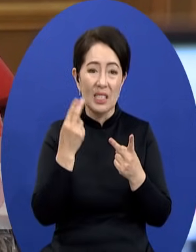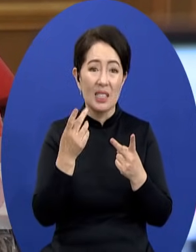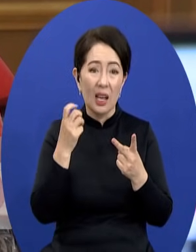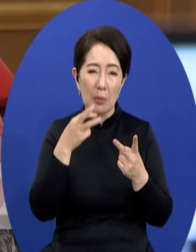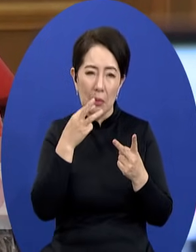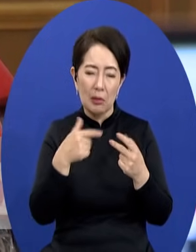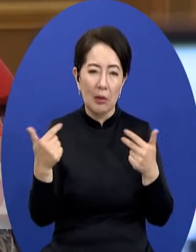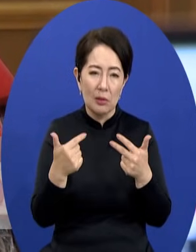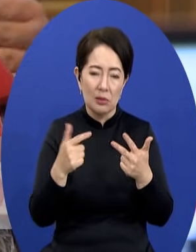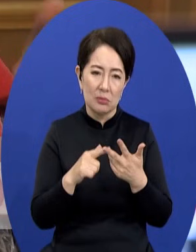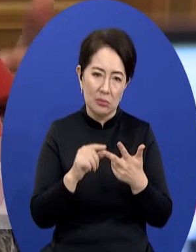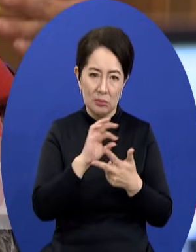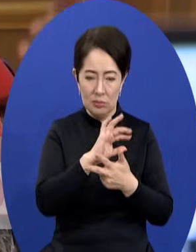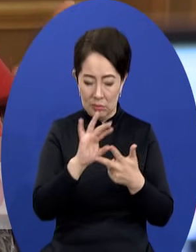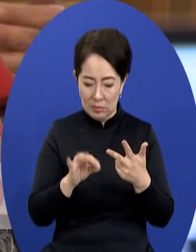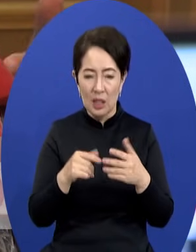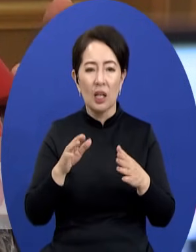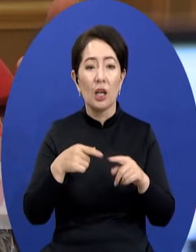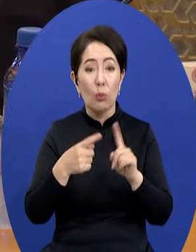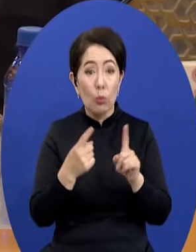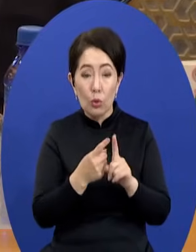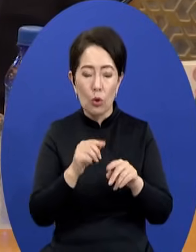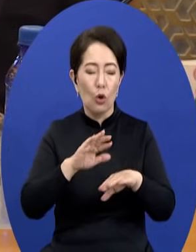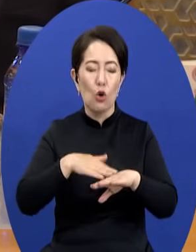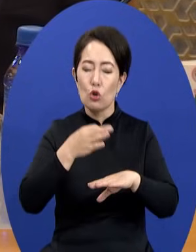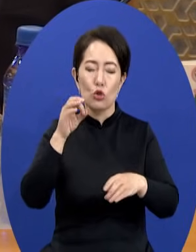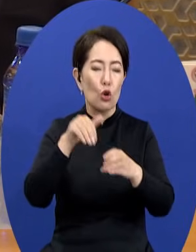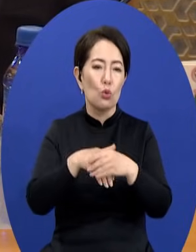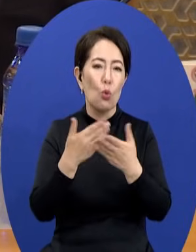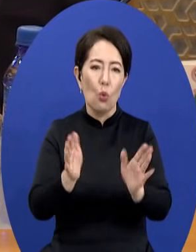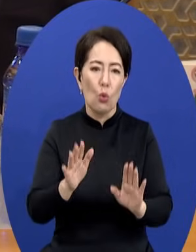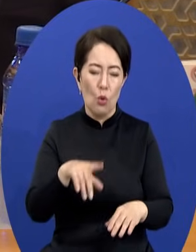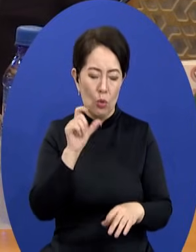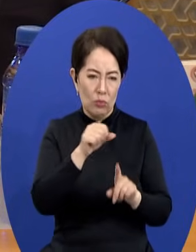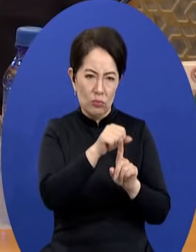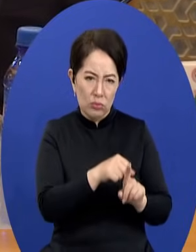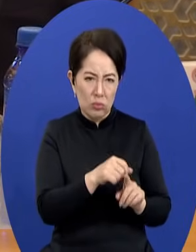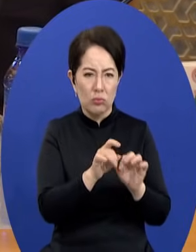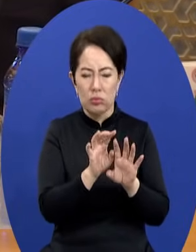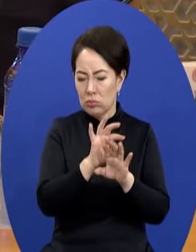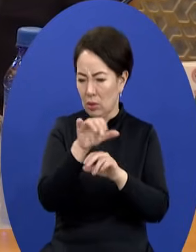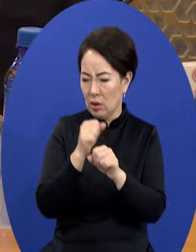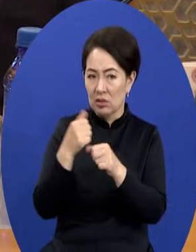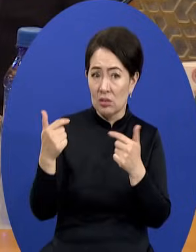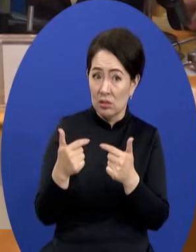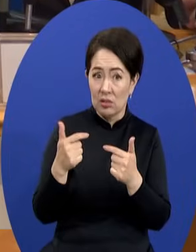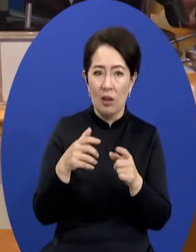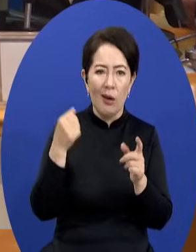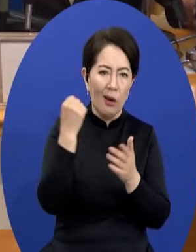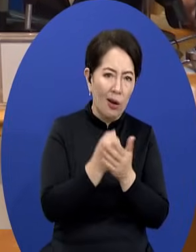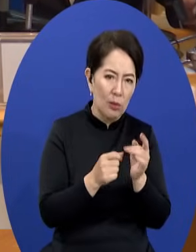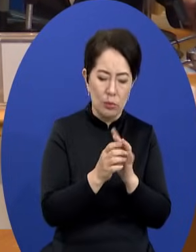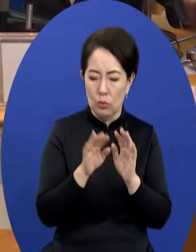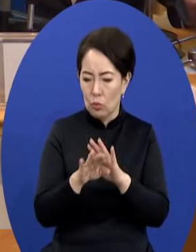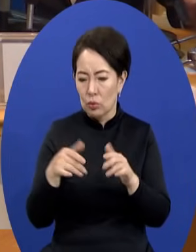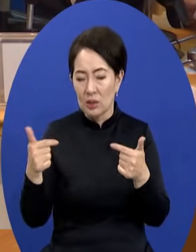аюулгүй байдлын эсрэг зэрэг гэмтэргийг өршөөлт хамааруулахгүй. За мөн хүний биеийн эрх чөлөө, халдшгүй байдлын эсрэг гэмтэрэг, хүүхдийн